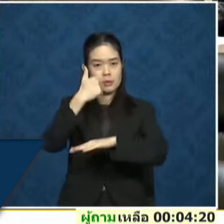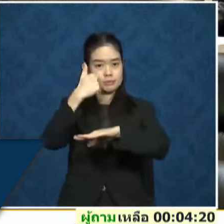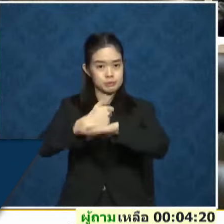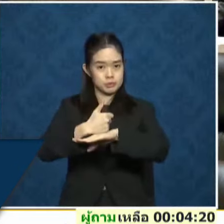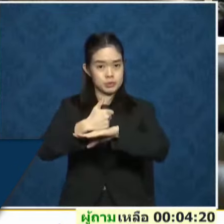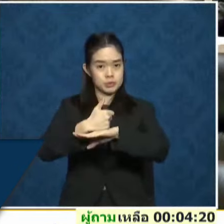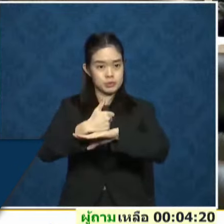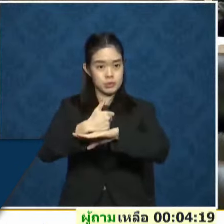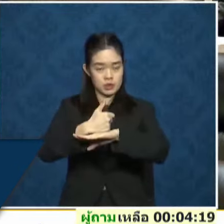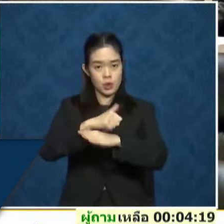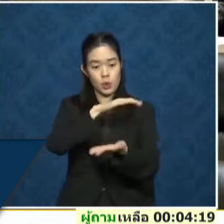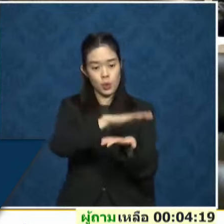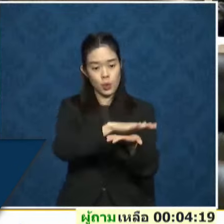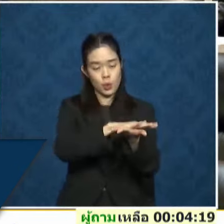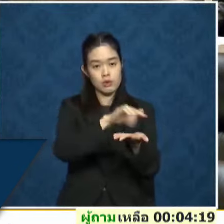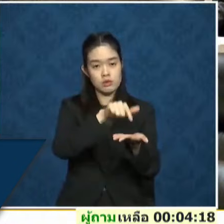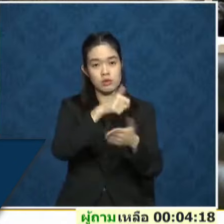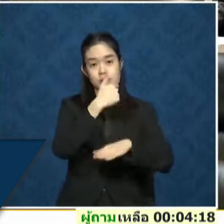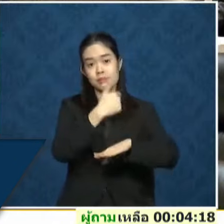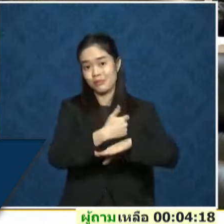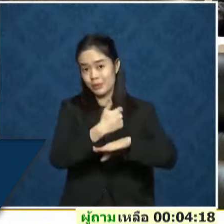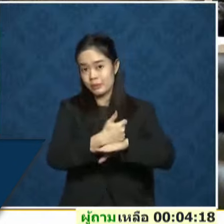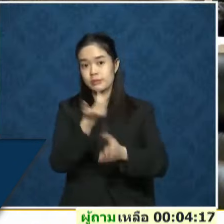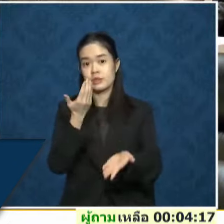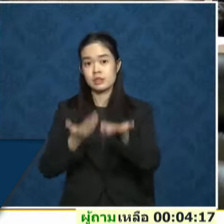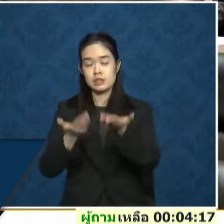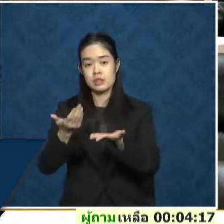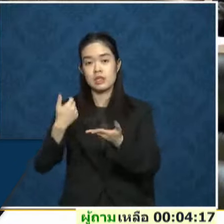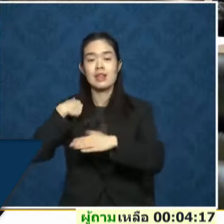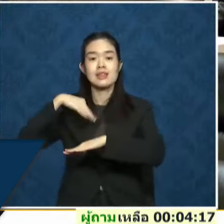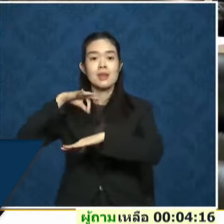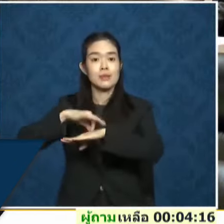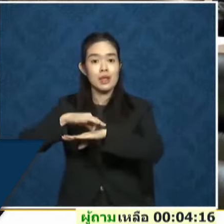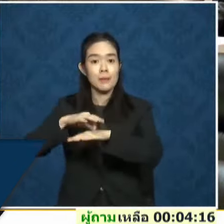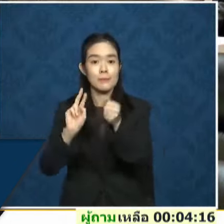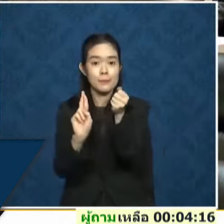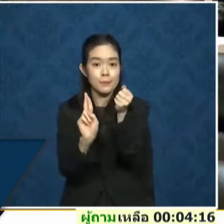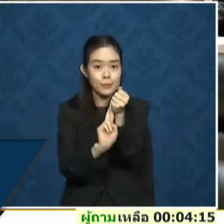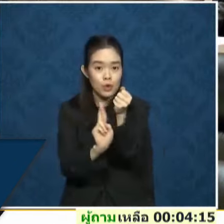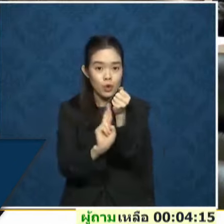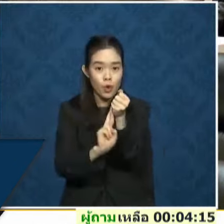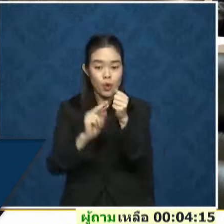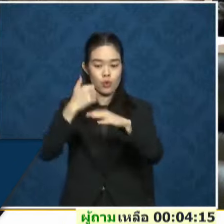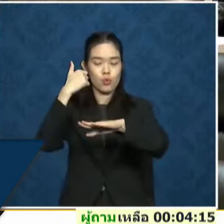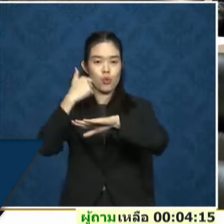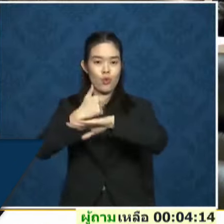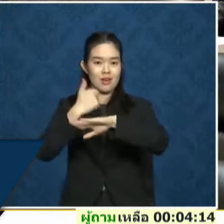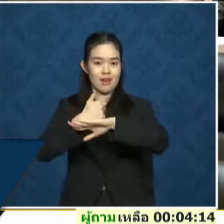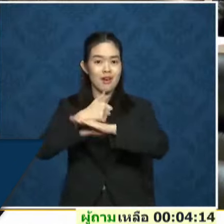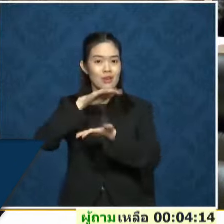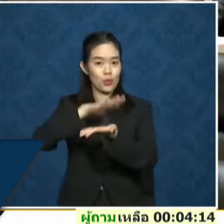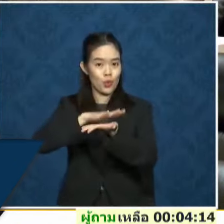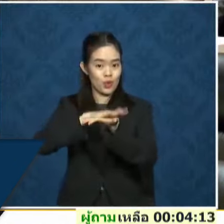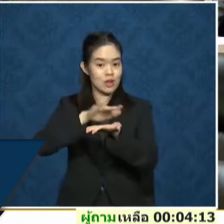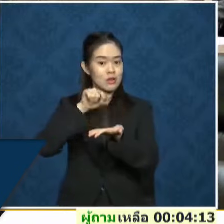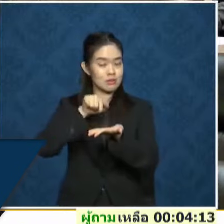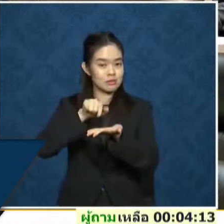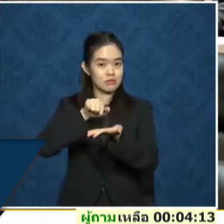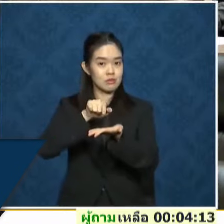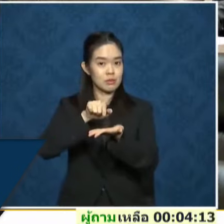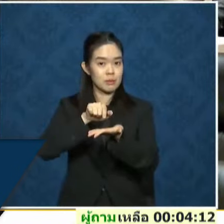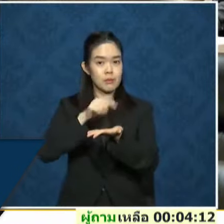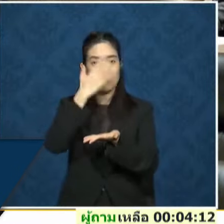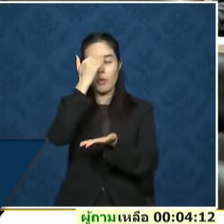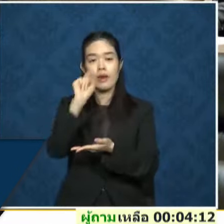นาจในโรงเรียนและอำนาจเงินและด้วยตำแหน่งแห่งที่ที่เป็นถึงรองผอ.และในโรงเรียนราชประชานุเคราะห์เนี่ยเป็นโรงเรียนประ